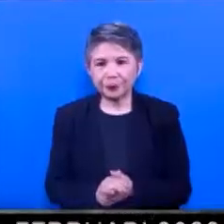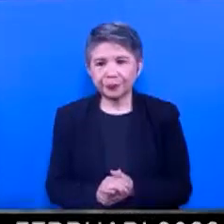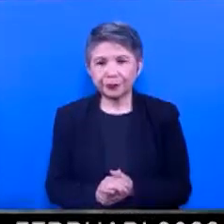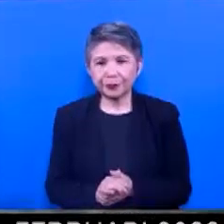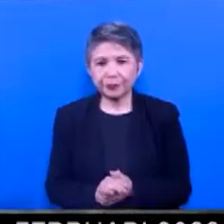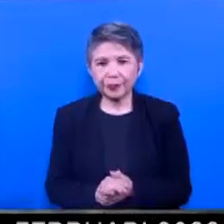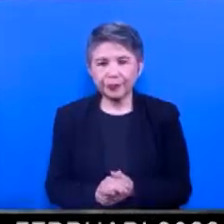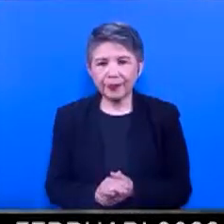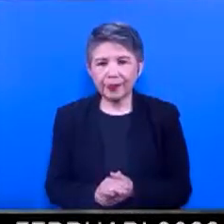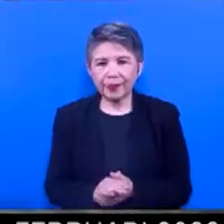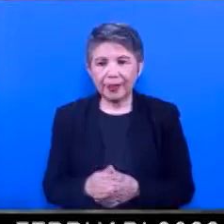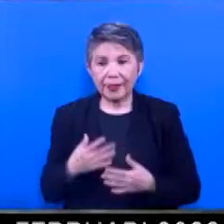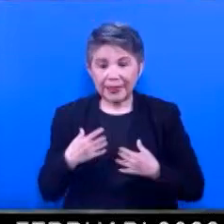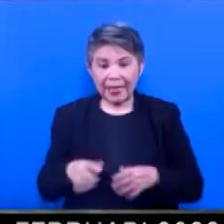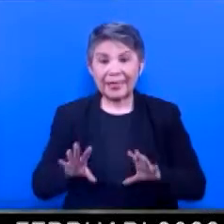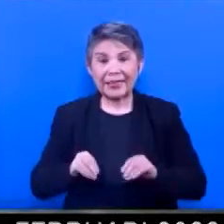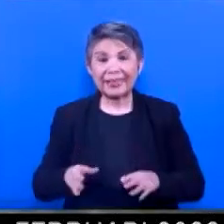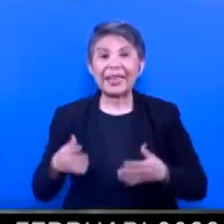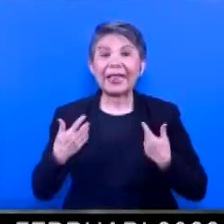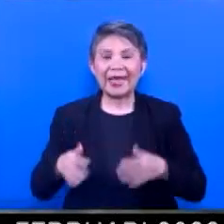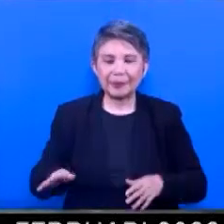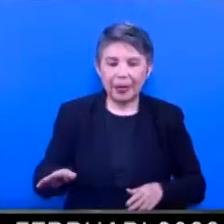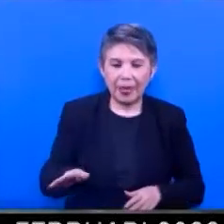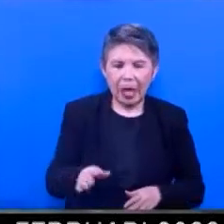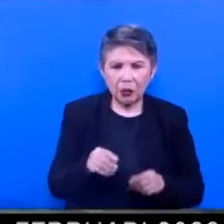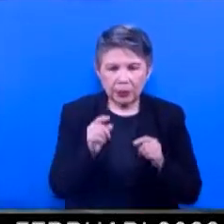sangat santai, tenang, telaten,